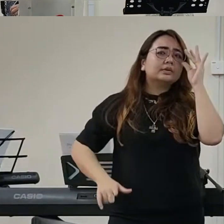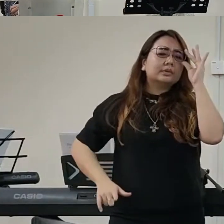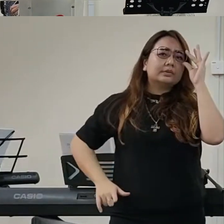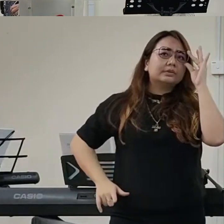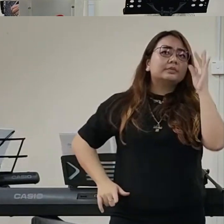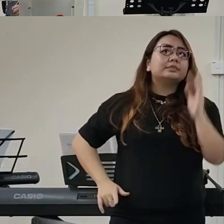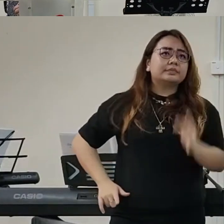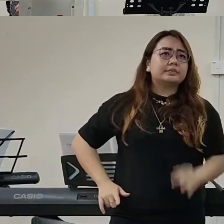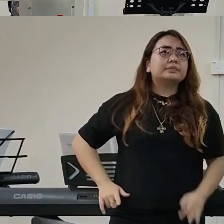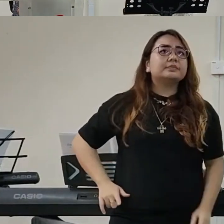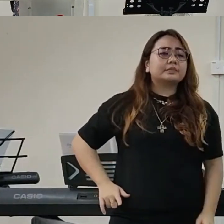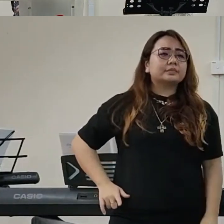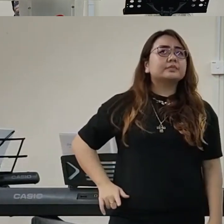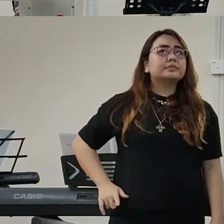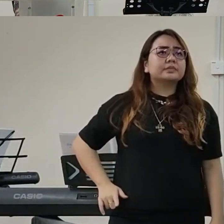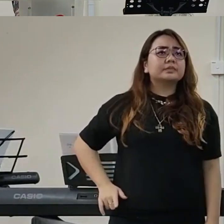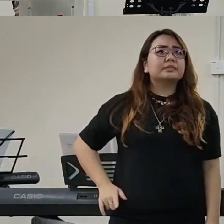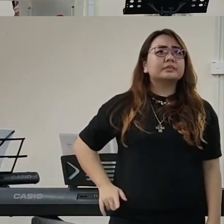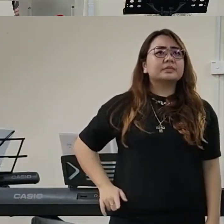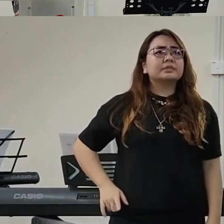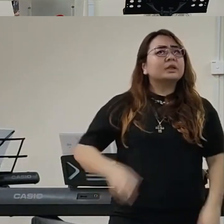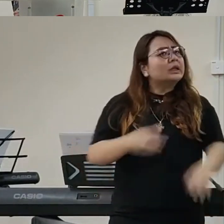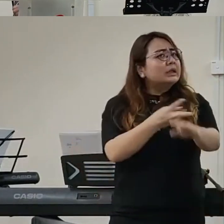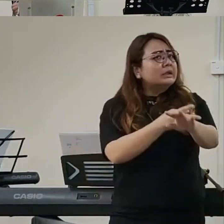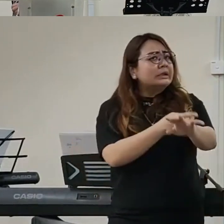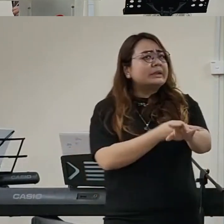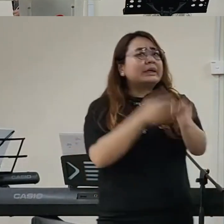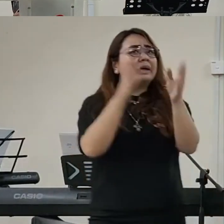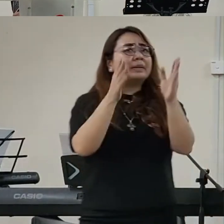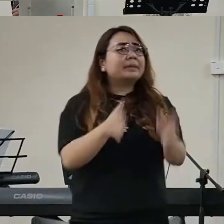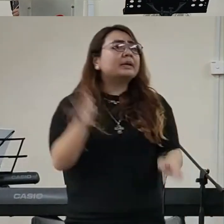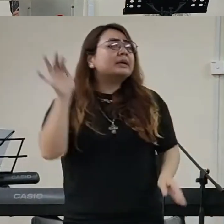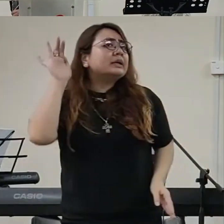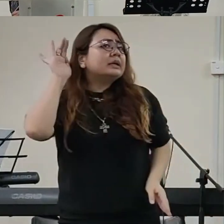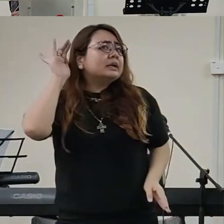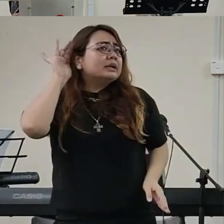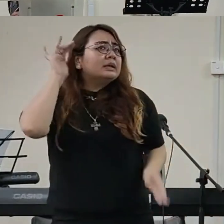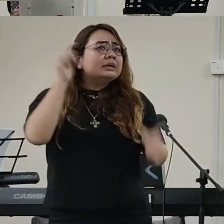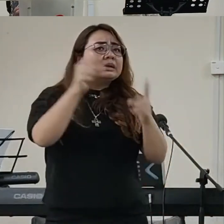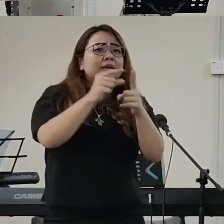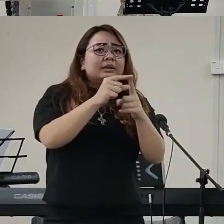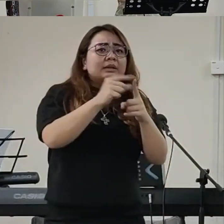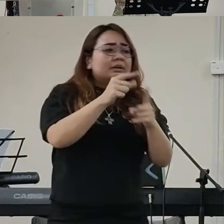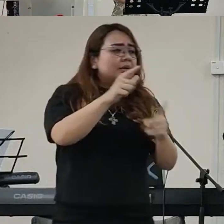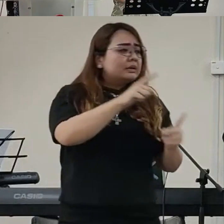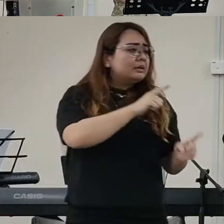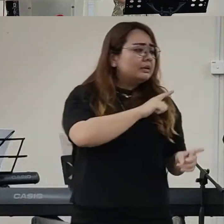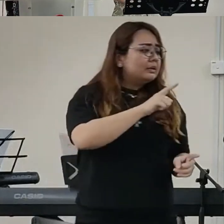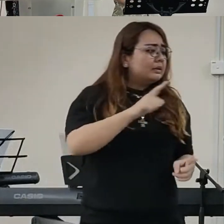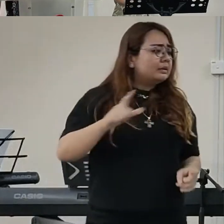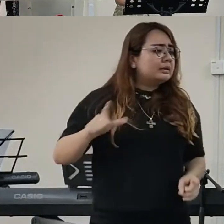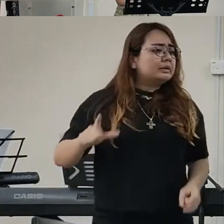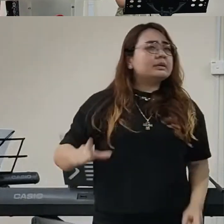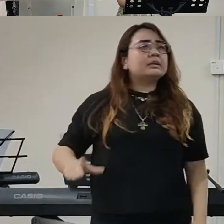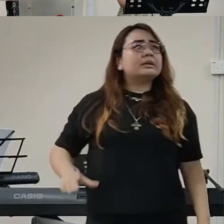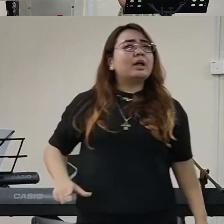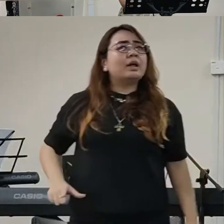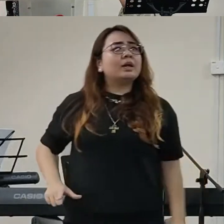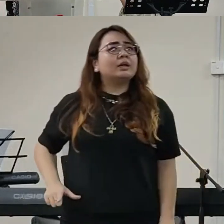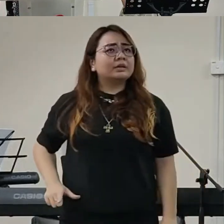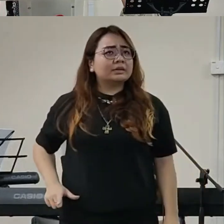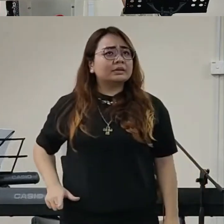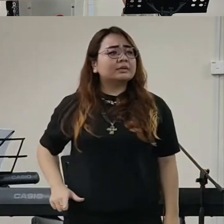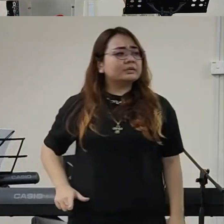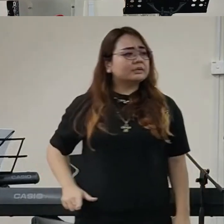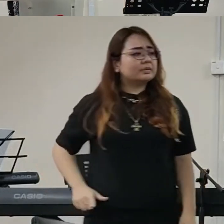is telling you. Therefore, O shepherds, hear the word of the Lord. 第九节，因此你们这些做